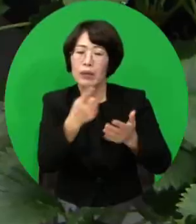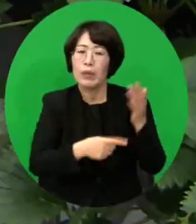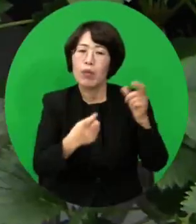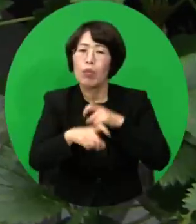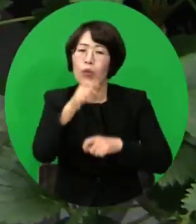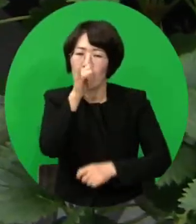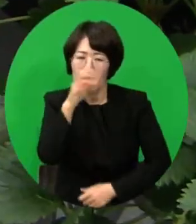있습니다